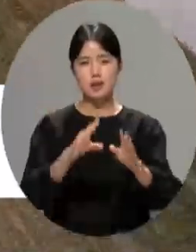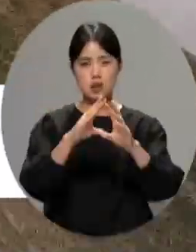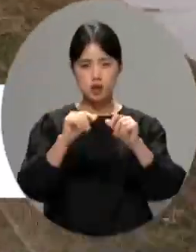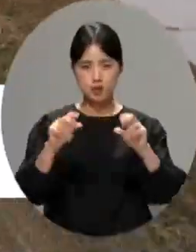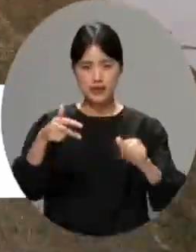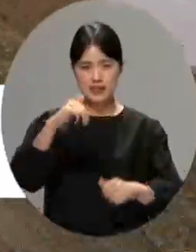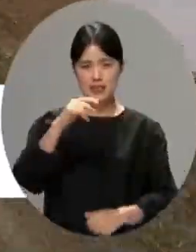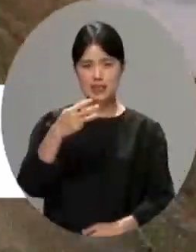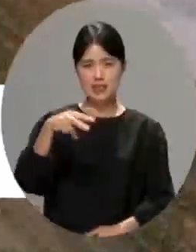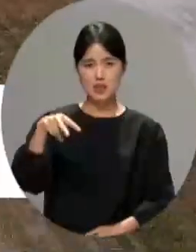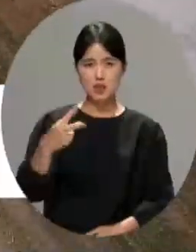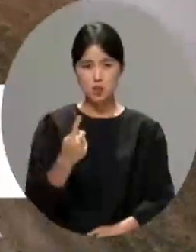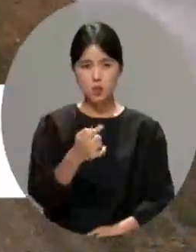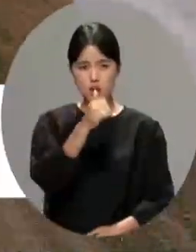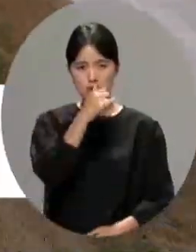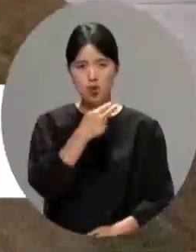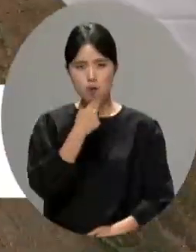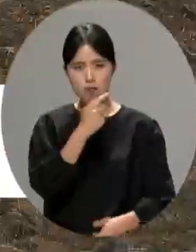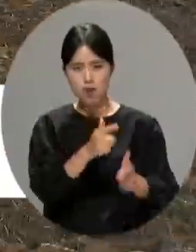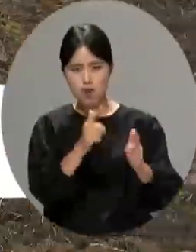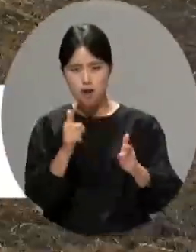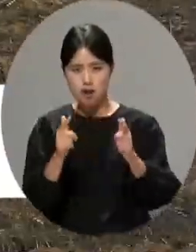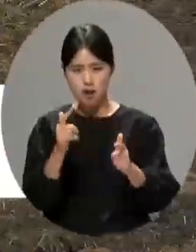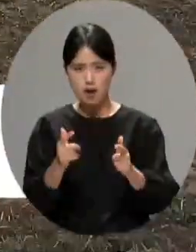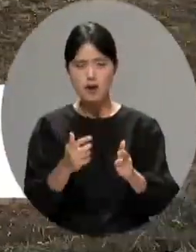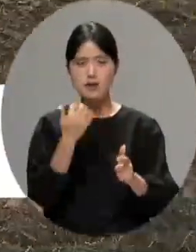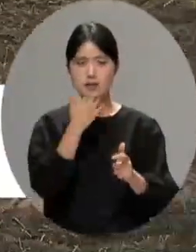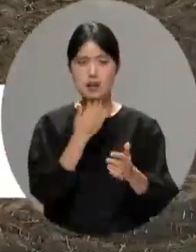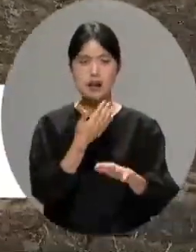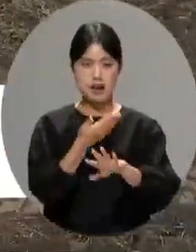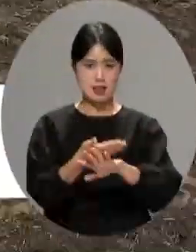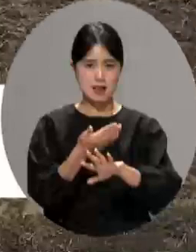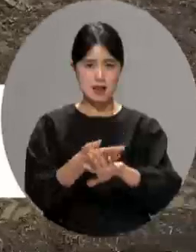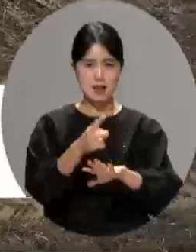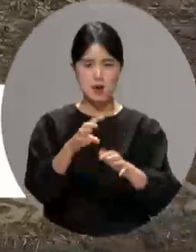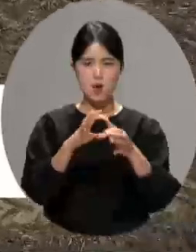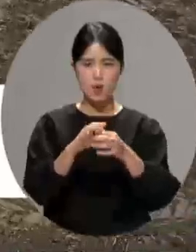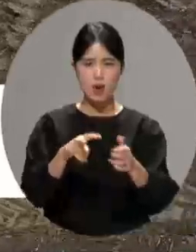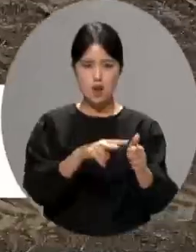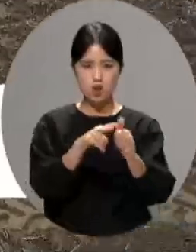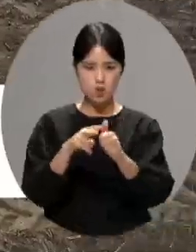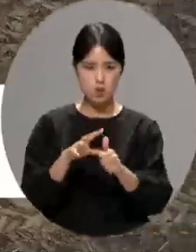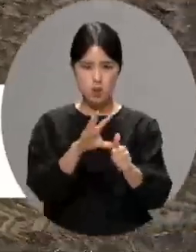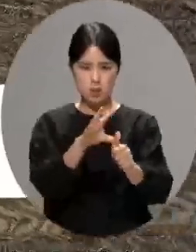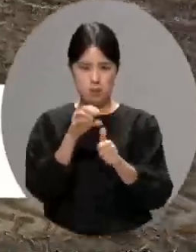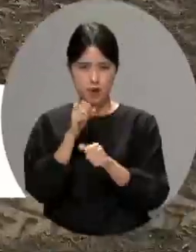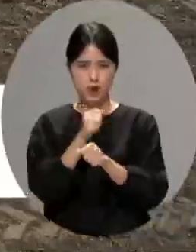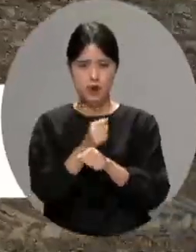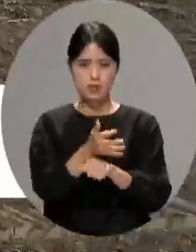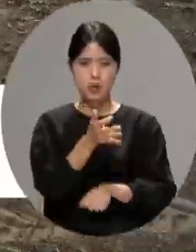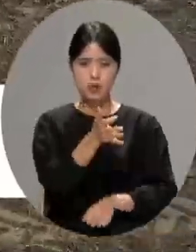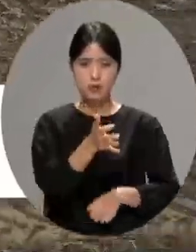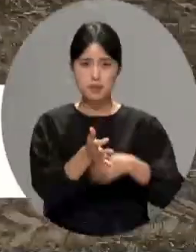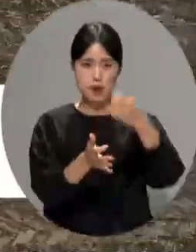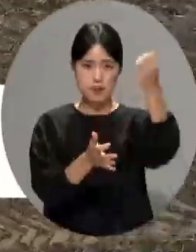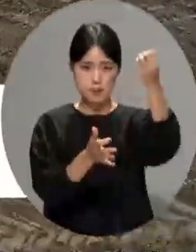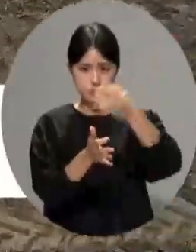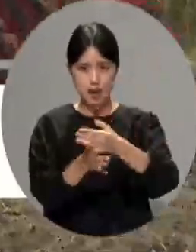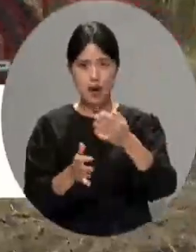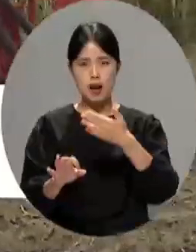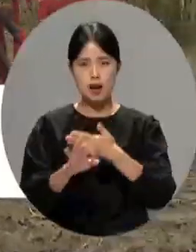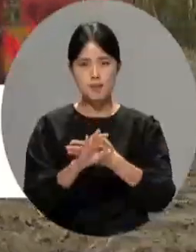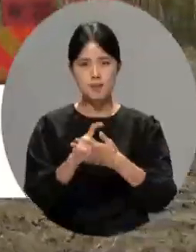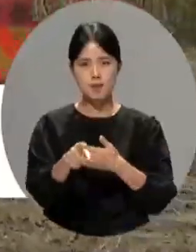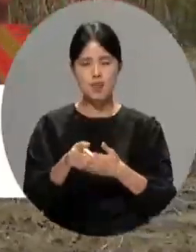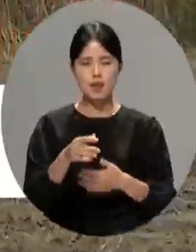질소 함이라 게 따른 차이 인데 인공지능이 관련 정보를 분석해 트랙터로 전송하면 이에 맞춰 비료 살포